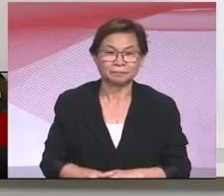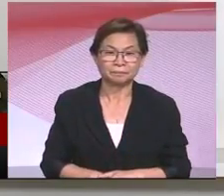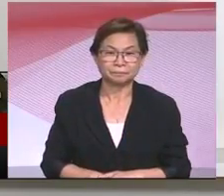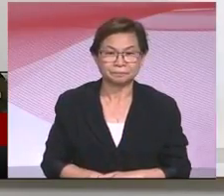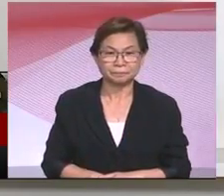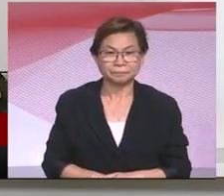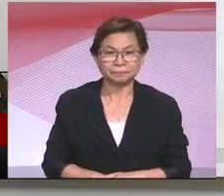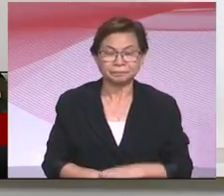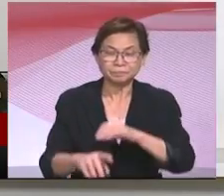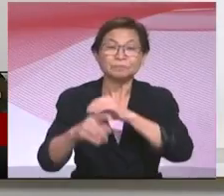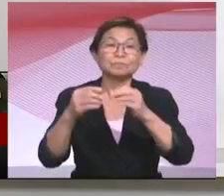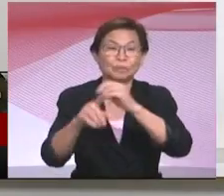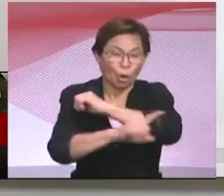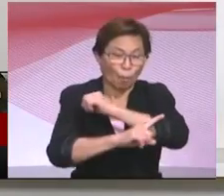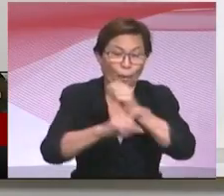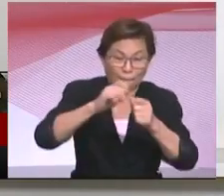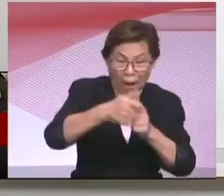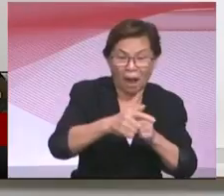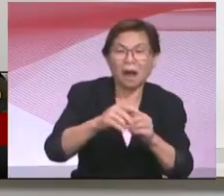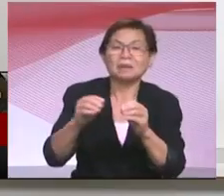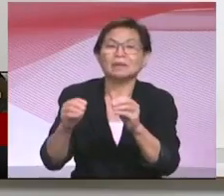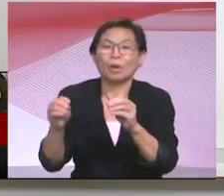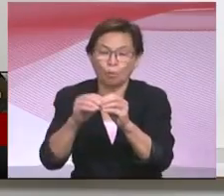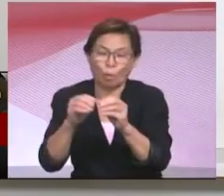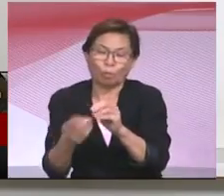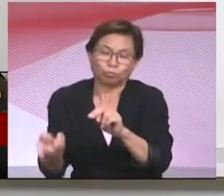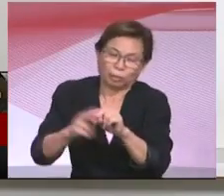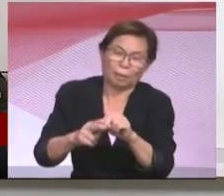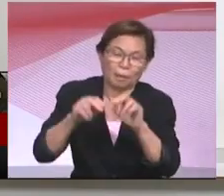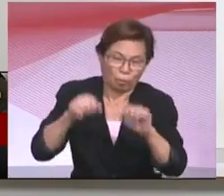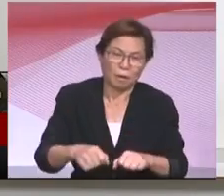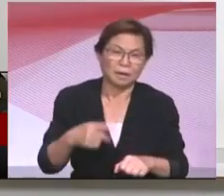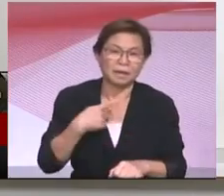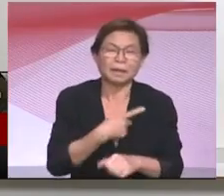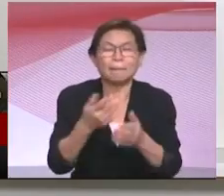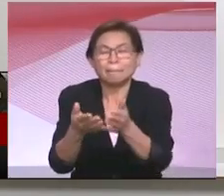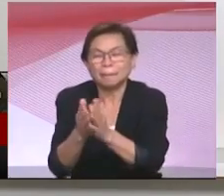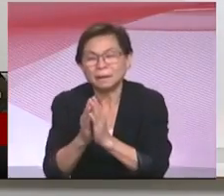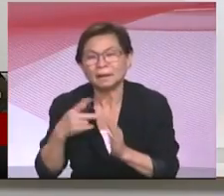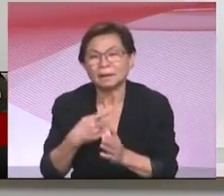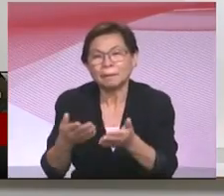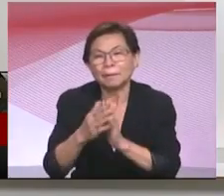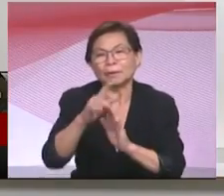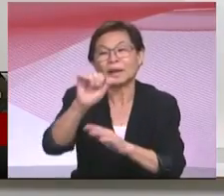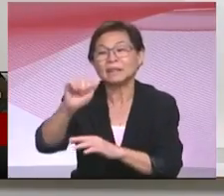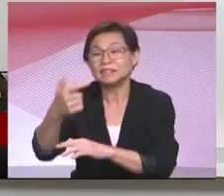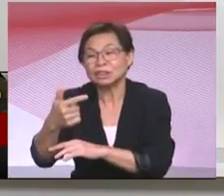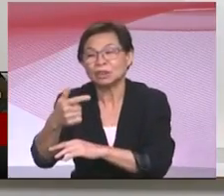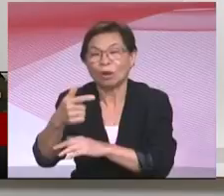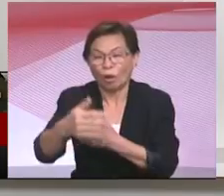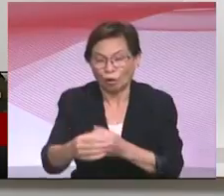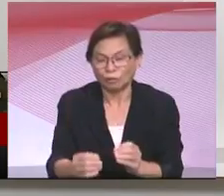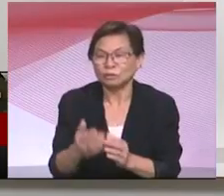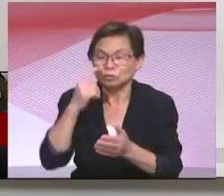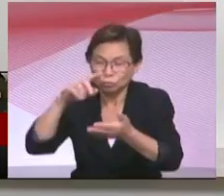boleh menambahkan lagi compound yang kita kenakan ini. Jadi kita telah minta pada pihak peguam negara untuk melihat perkara